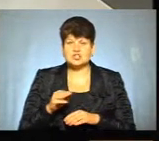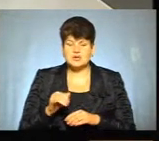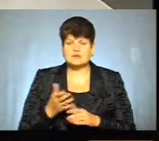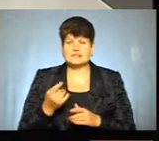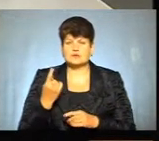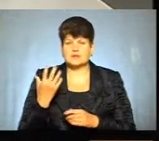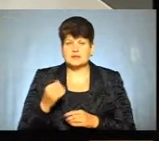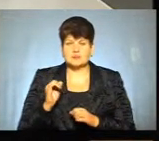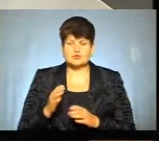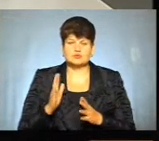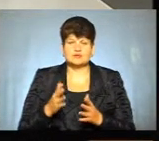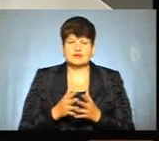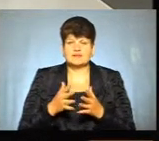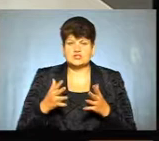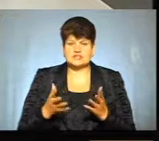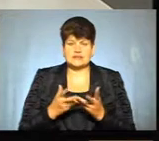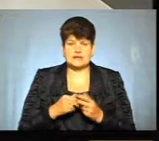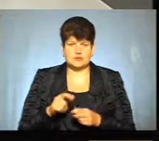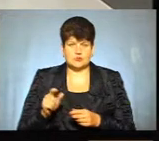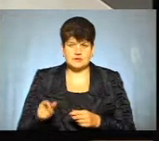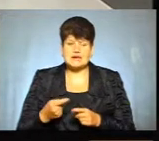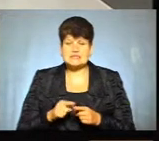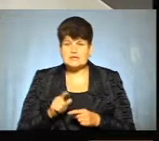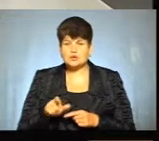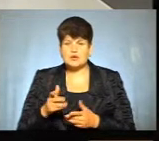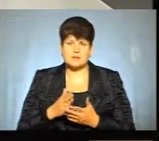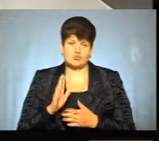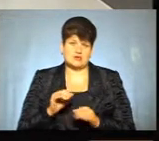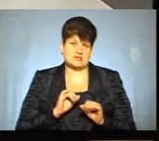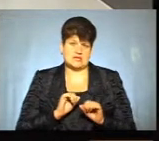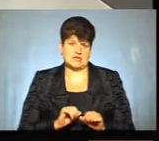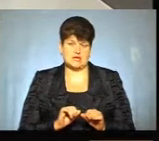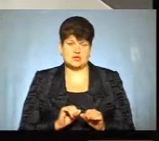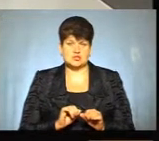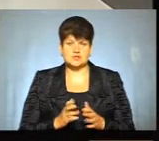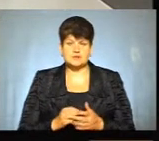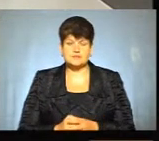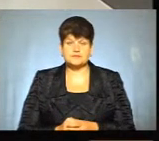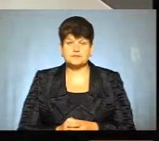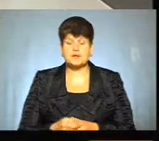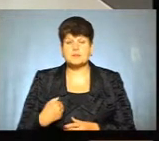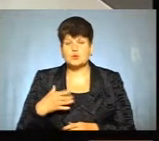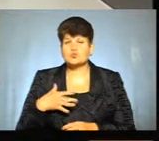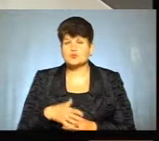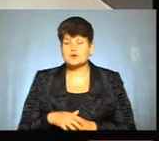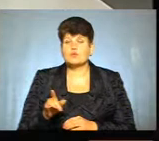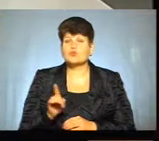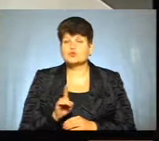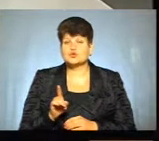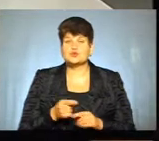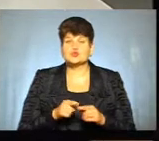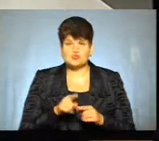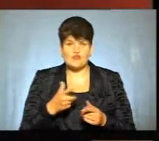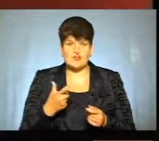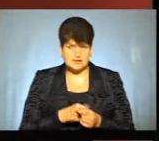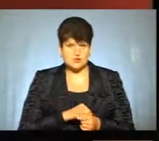пройти величезна кількість людей. Оці люди мали би бути захищені в силу певних обставин. Тобто ми розуміємо, що цю вакцину